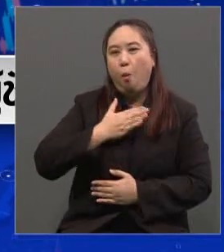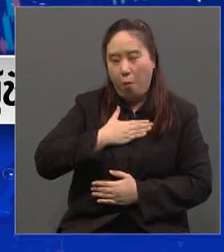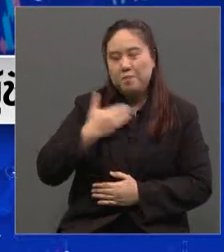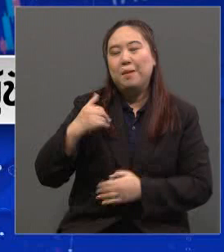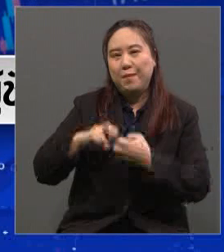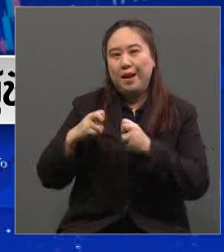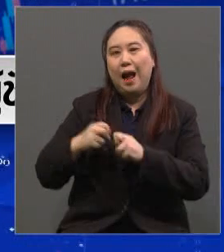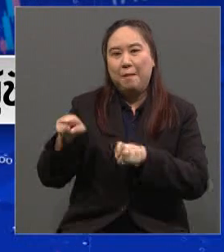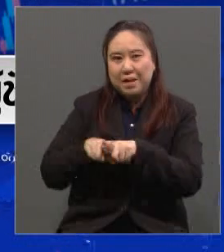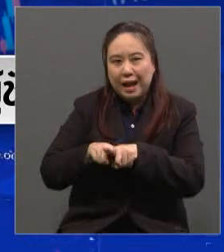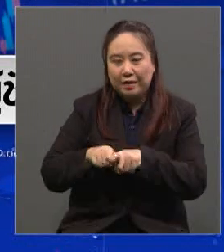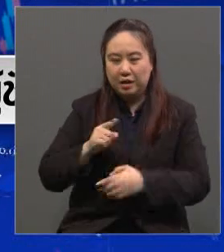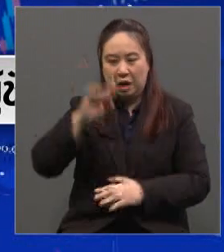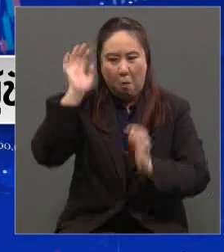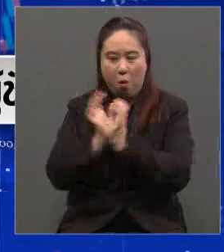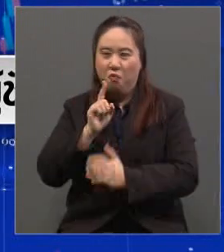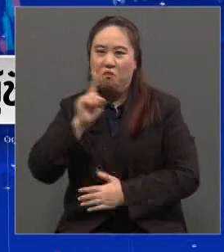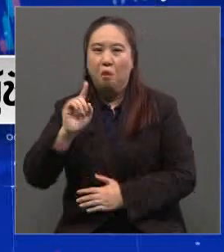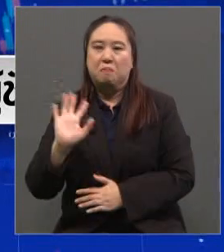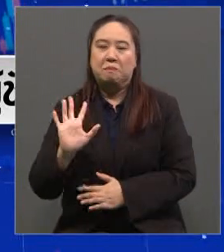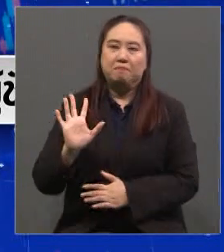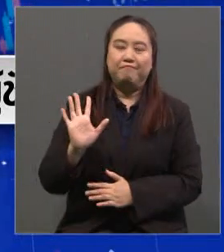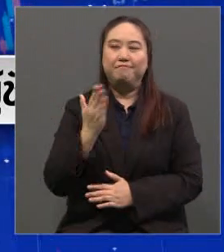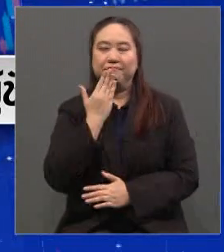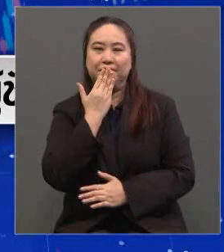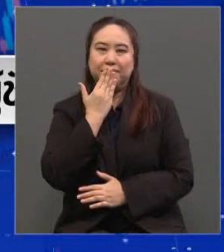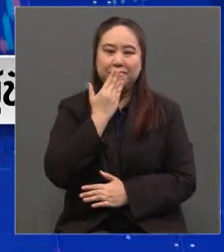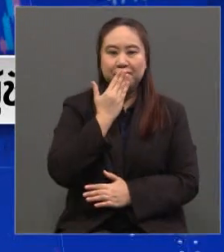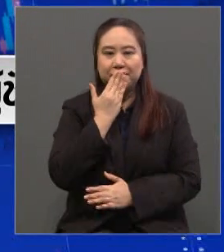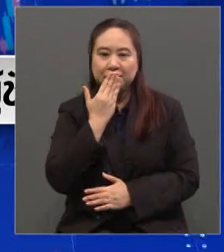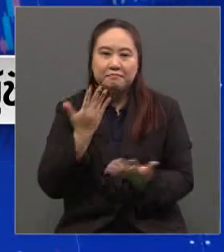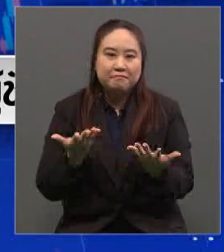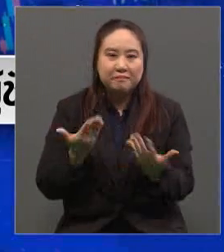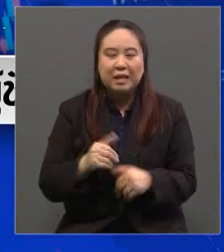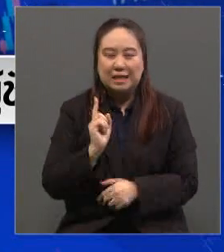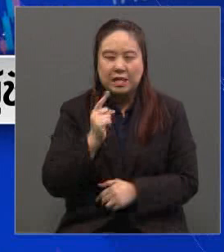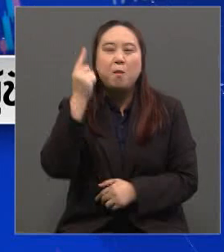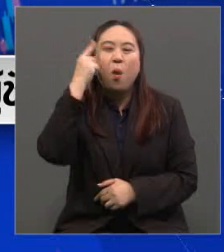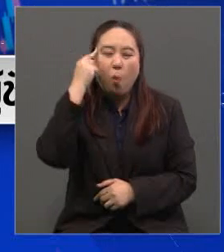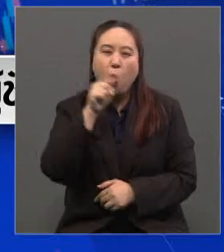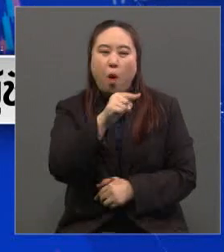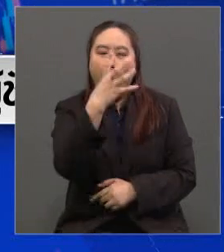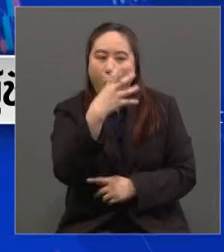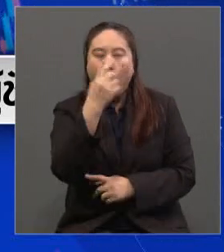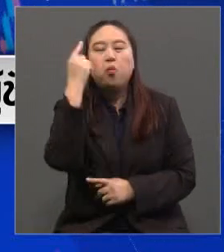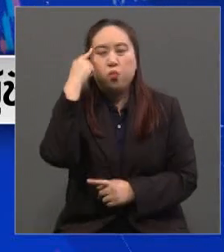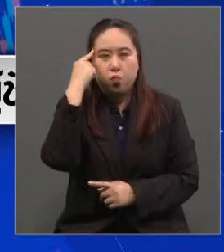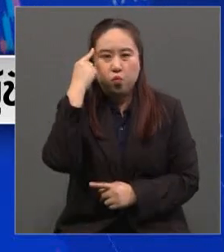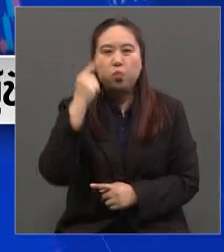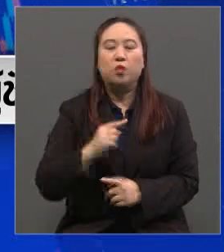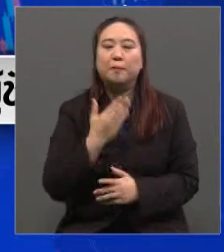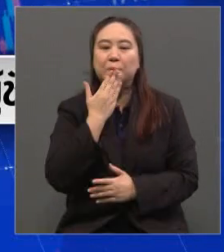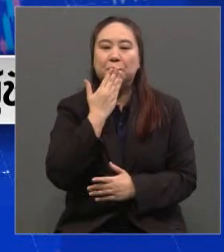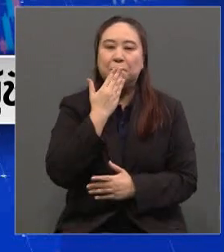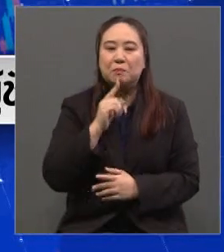านี้เหมือนกันแต่ก็ไม่เข้าแจ้งความก็เป็นส่วนหนึ่งในที่บอกว่า 85% รู้ทั้งรู้นี่แหละแต่ตั้งใจให้หลอกเนี่ย